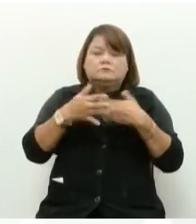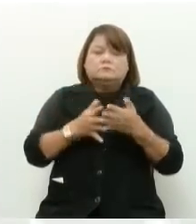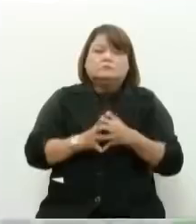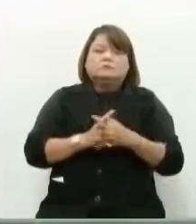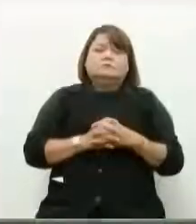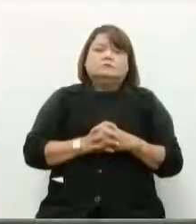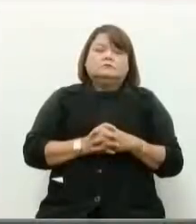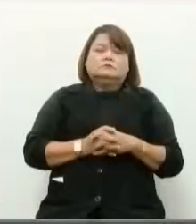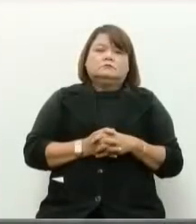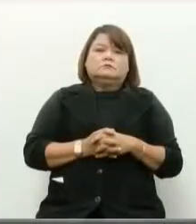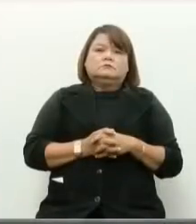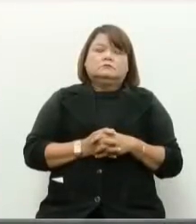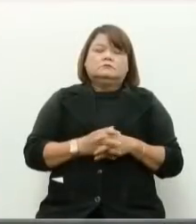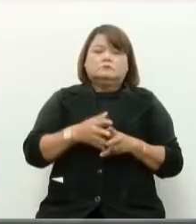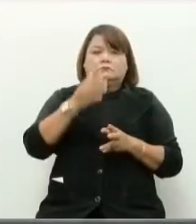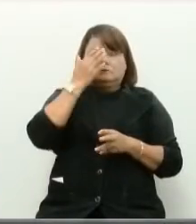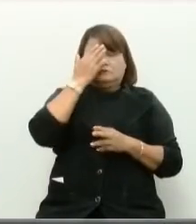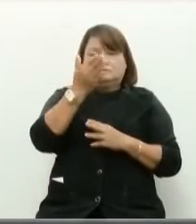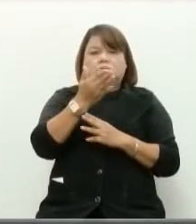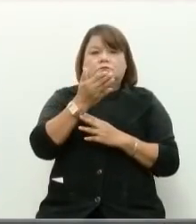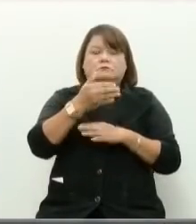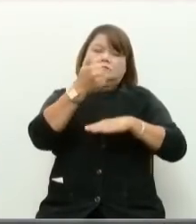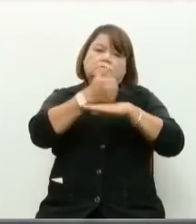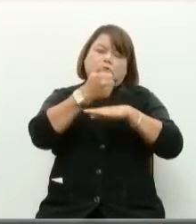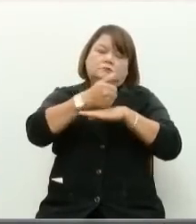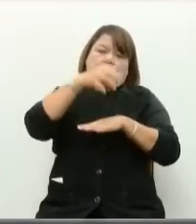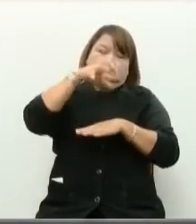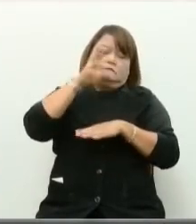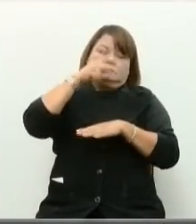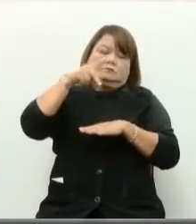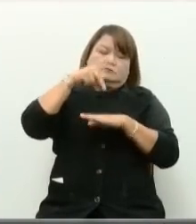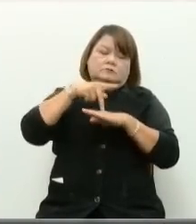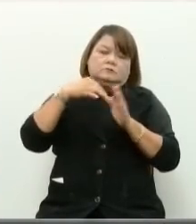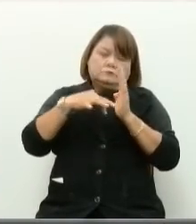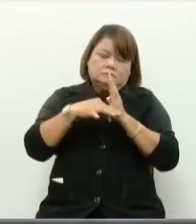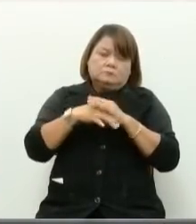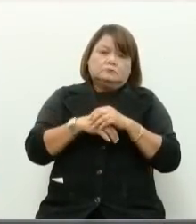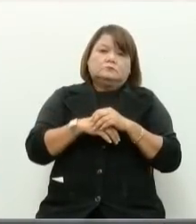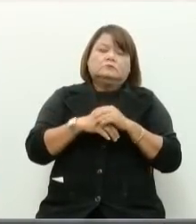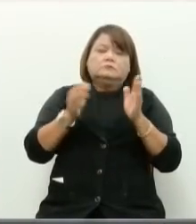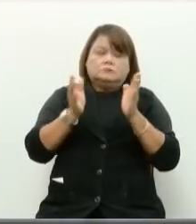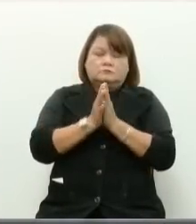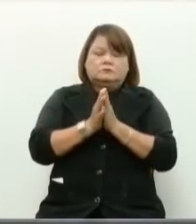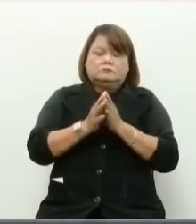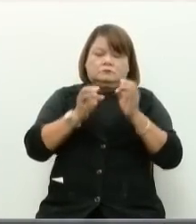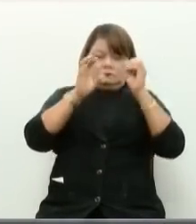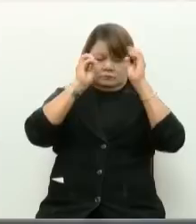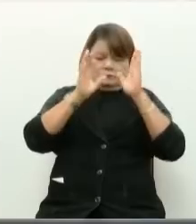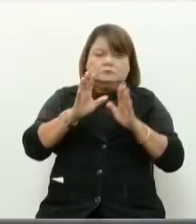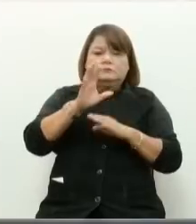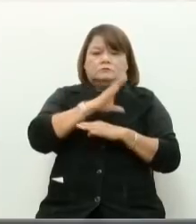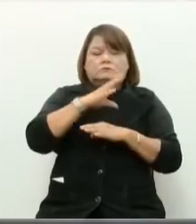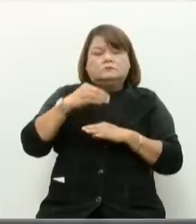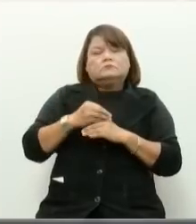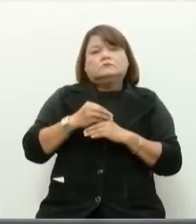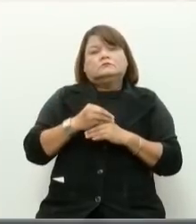ครับก็สวัสดีท่านผู้บริหารสำนักงานเขตพื้นที่การศึกษานะครับรวมทั้งข้าราชการครูบุคลากรทางการศึกษา